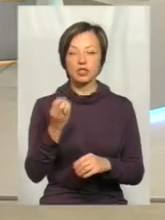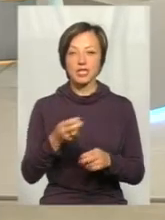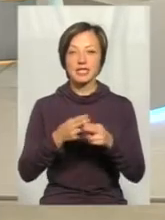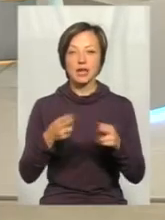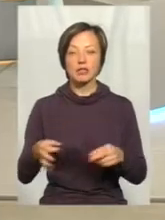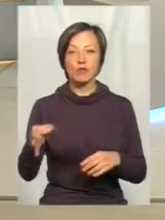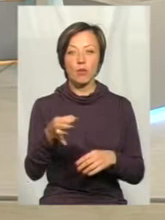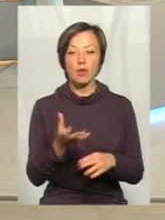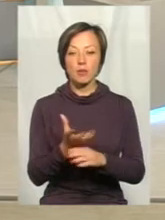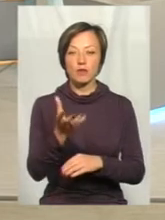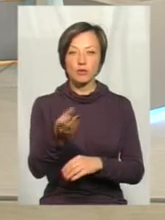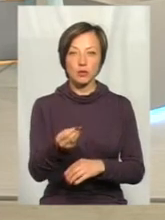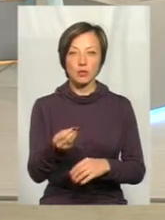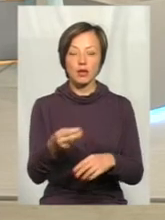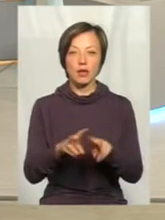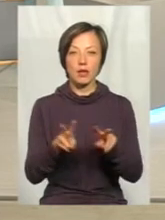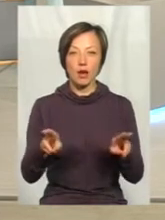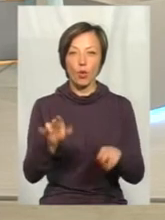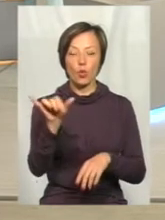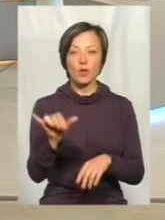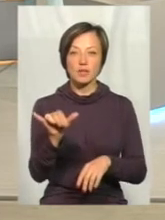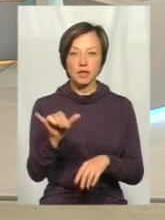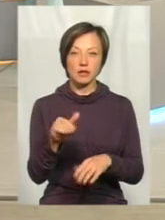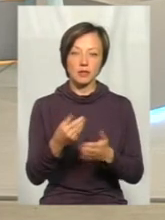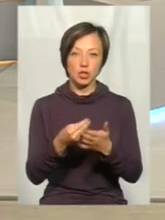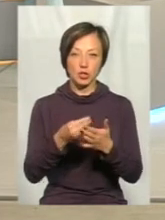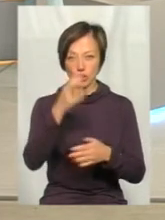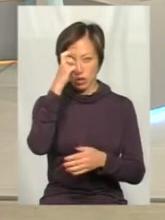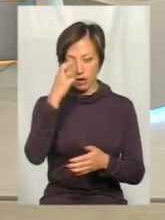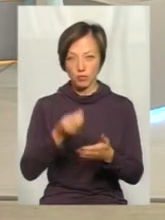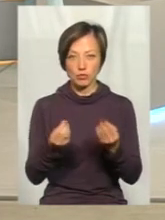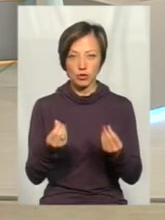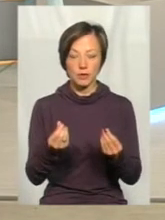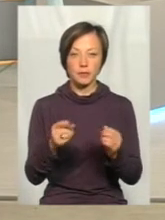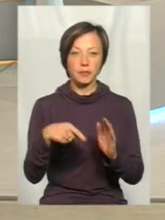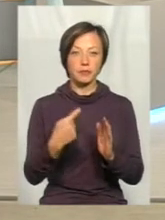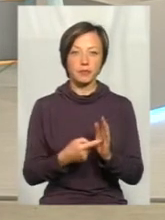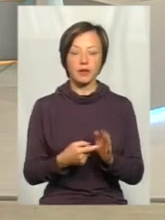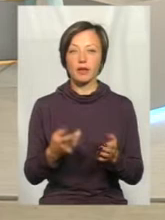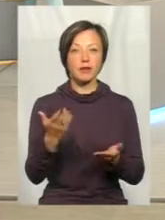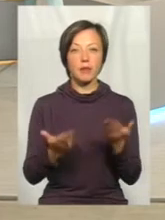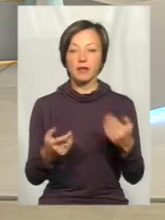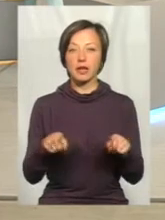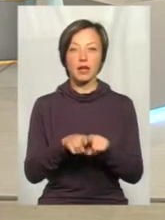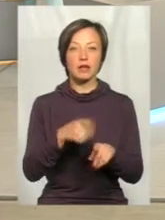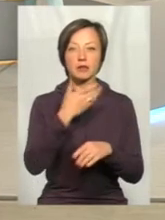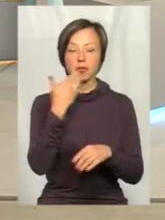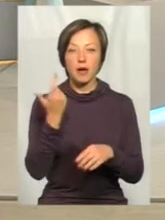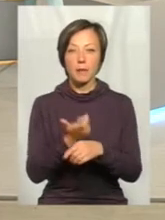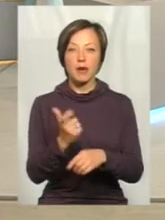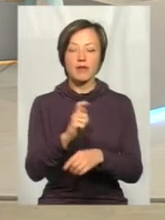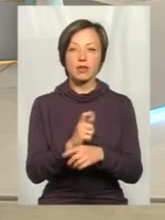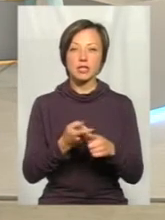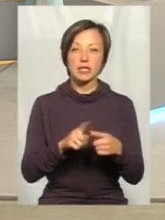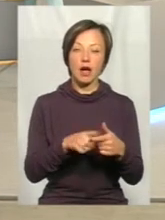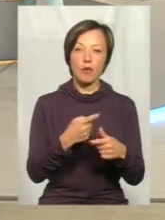області, профінансовані, от як університету, наприклад, державою? Ну, я думаю, таких об'єктів більше немає, тому що переважно це